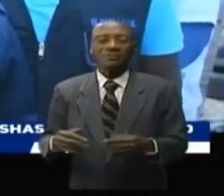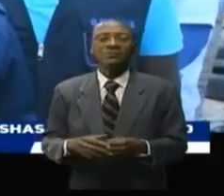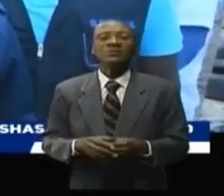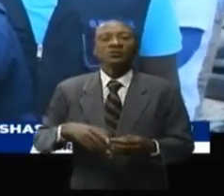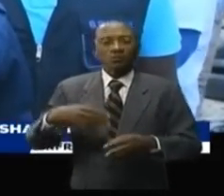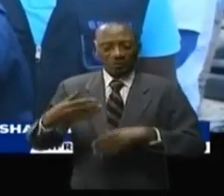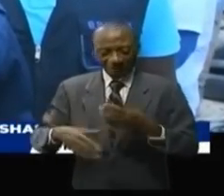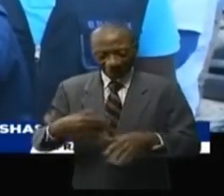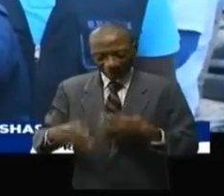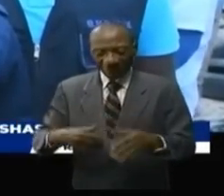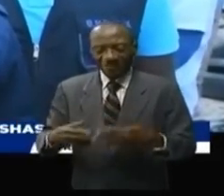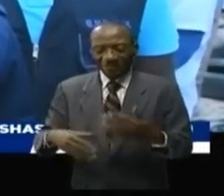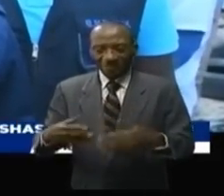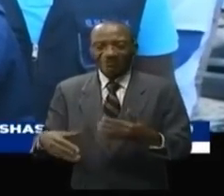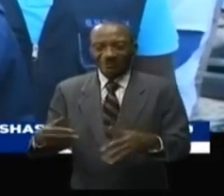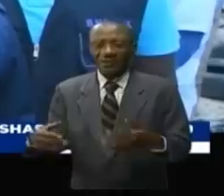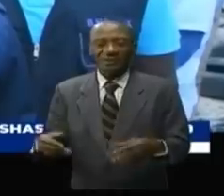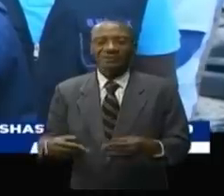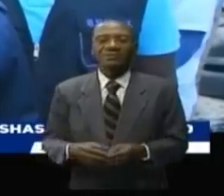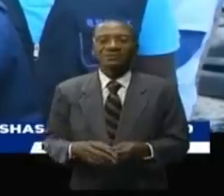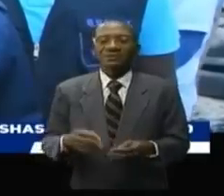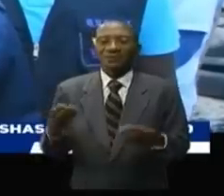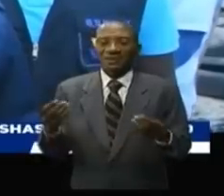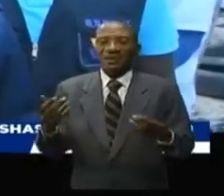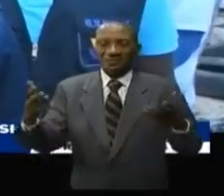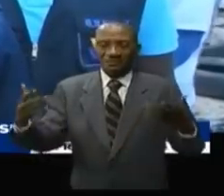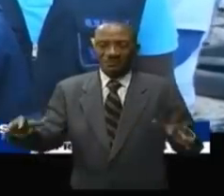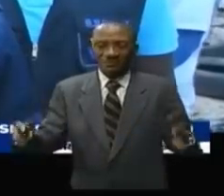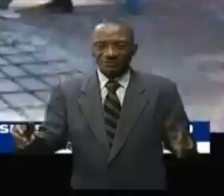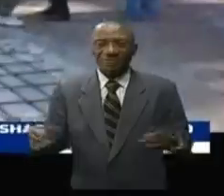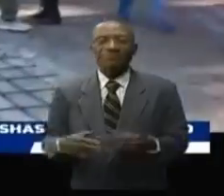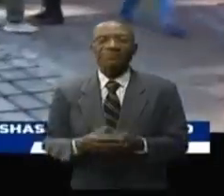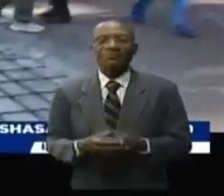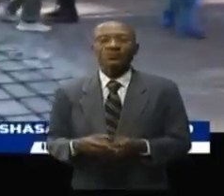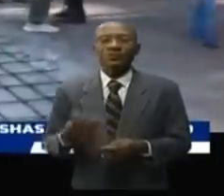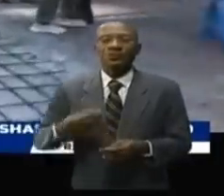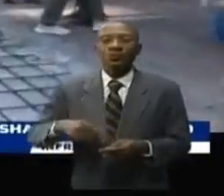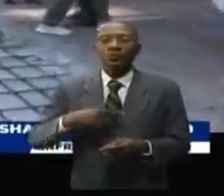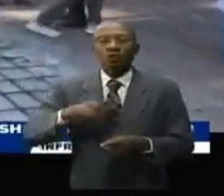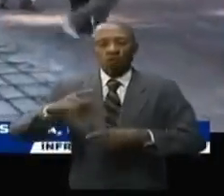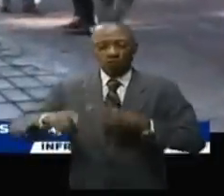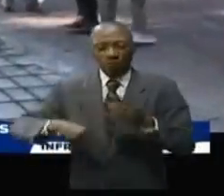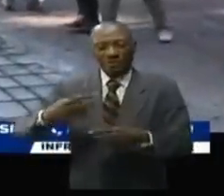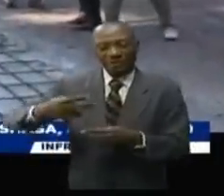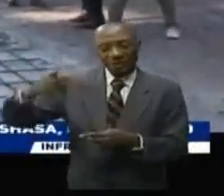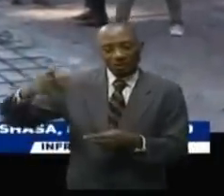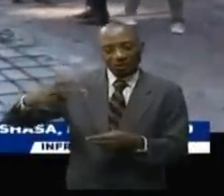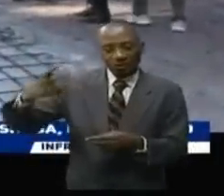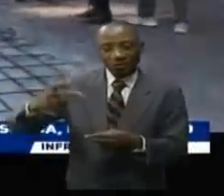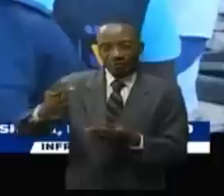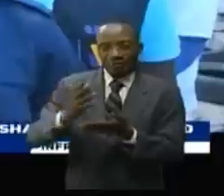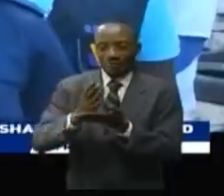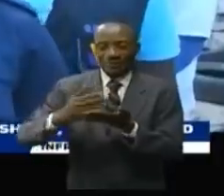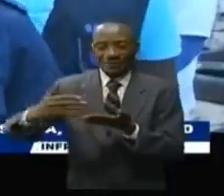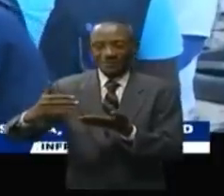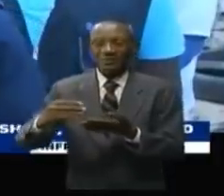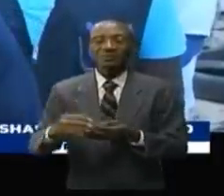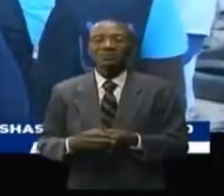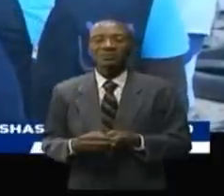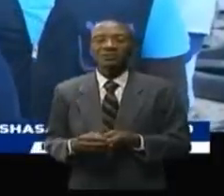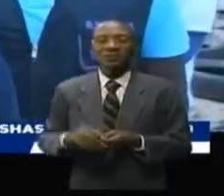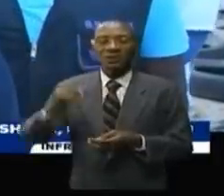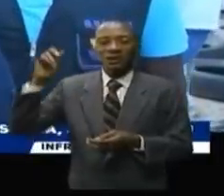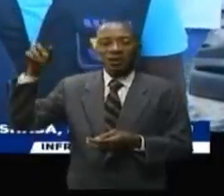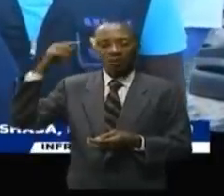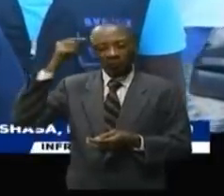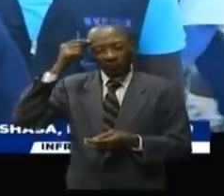lot sont terminés. Et maintenant, nous avons commencé le deuxième lot, pour lequel le gouvernement a déjà